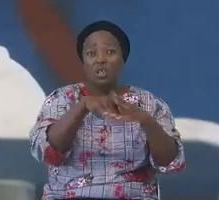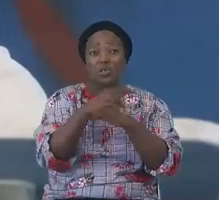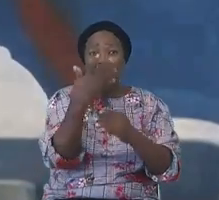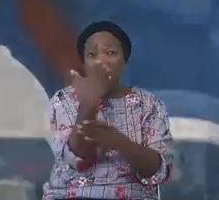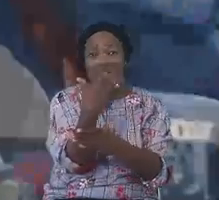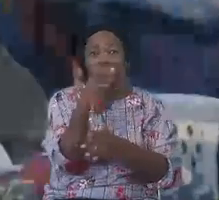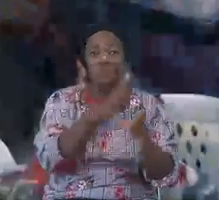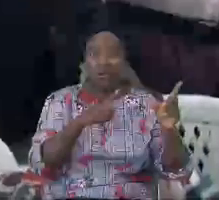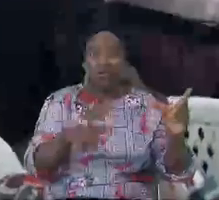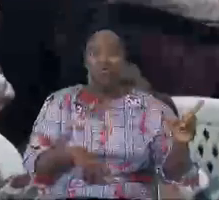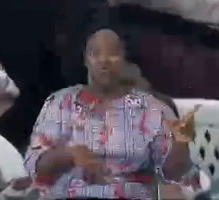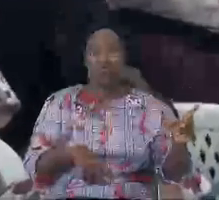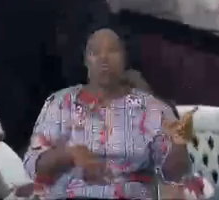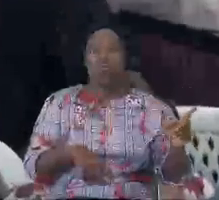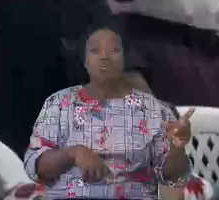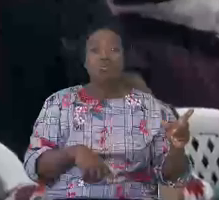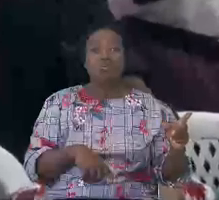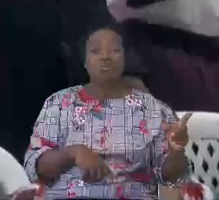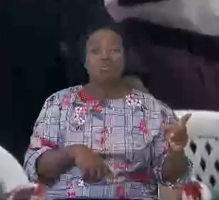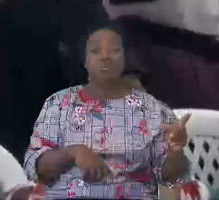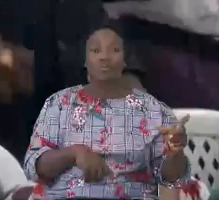Et quand toi-même tu te soumets